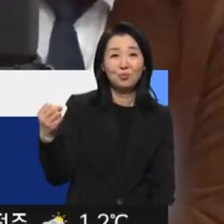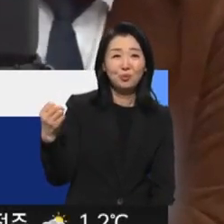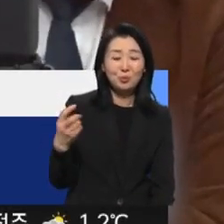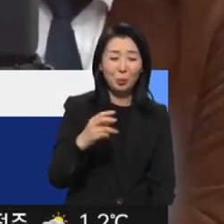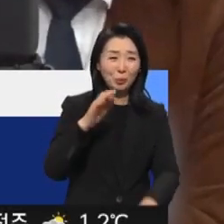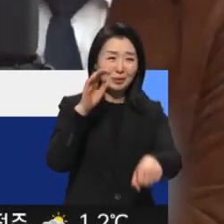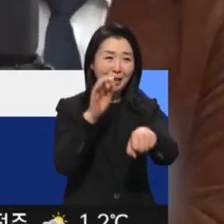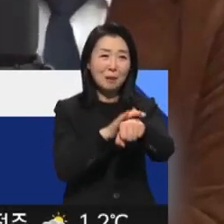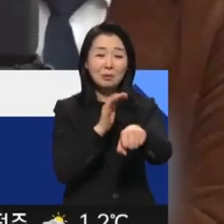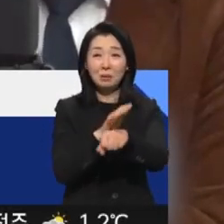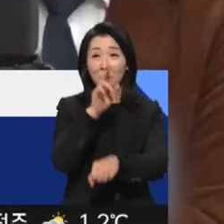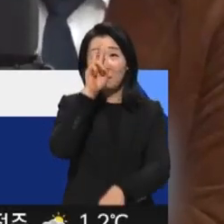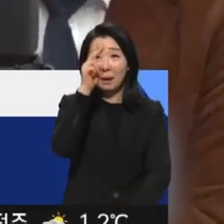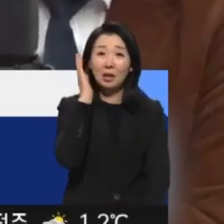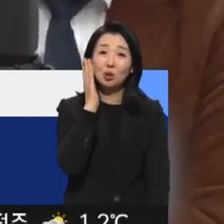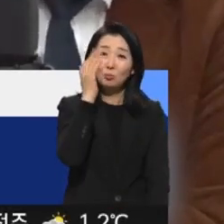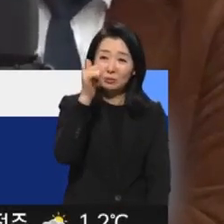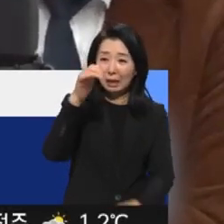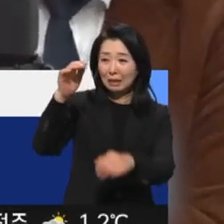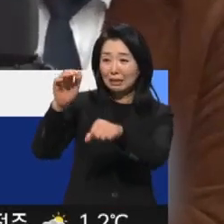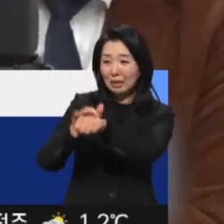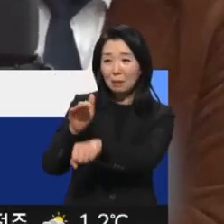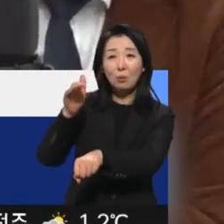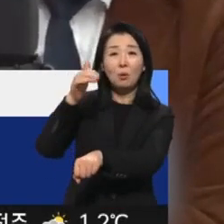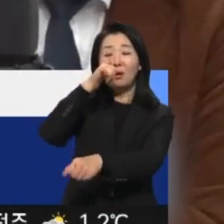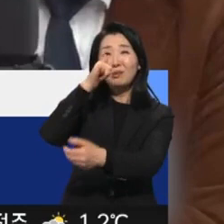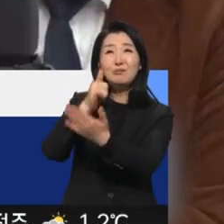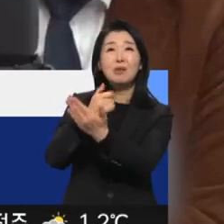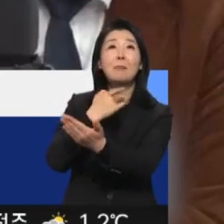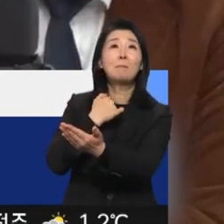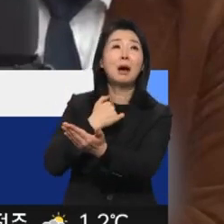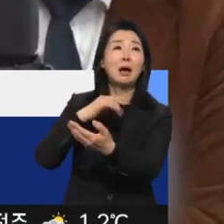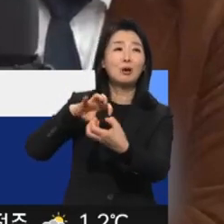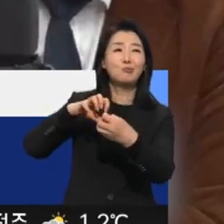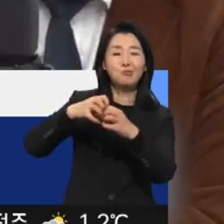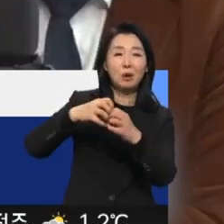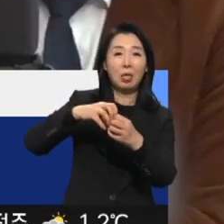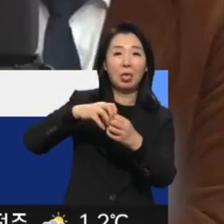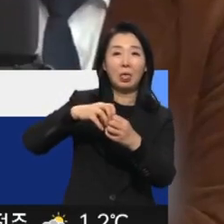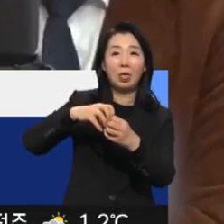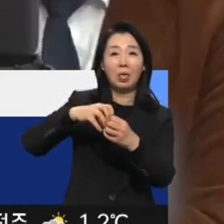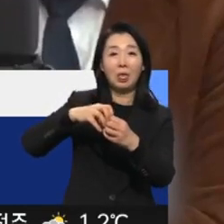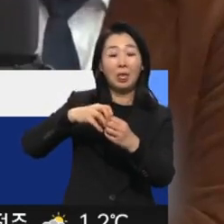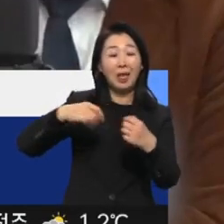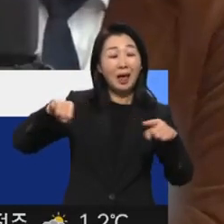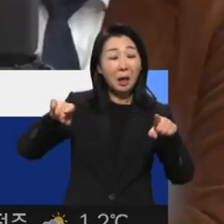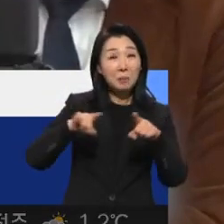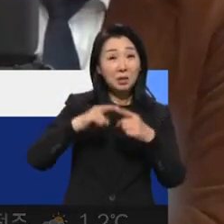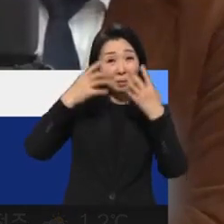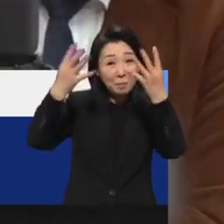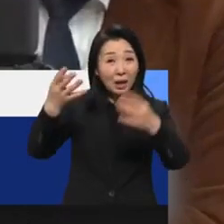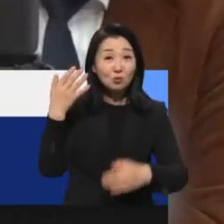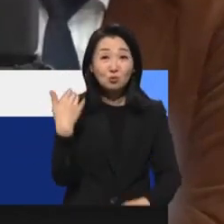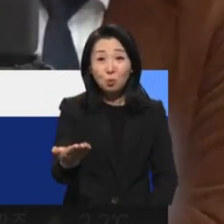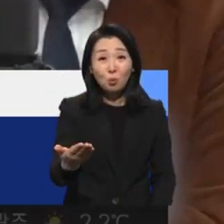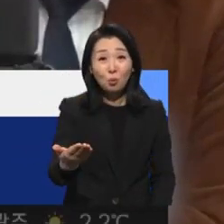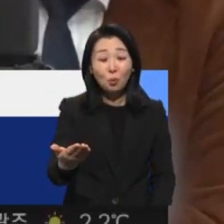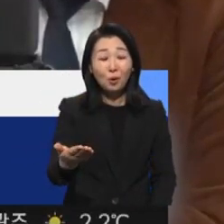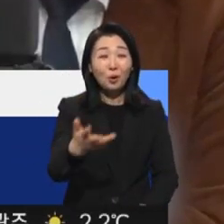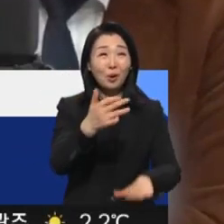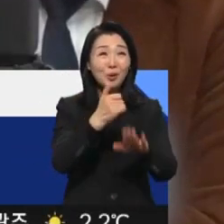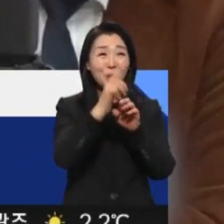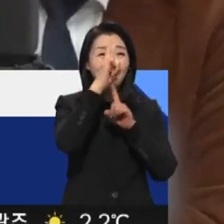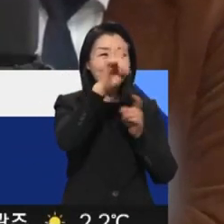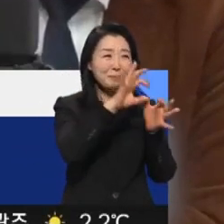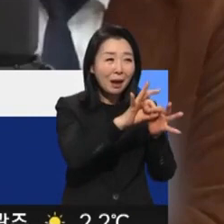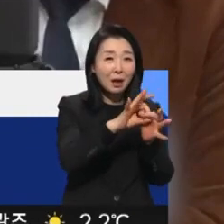잘못했던 분들하고 박근혜 정부 때 잘못했던 분들 국정농단 함께하셨던 분들을 예. 한꺼번에 사면을 통째로 함으로써 친박